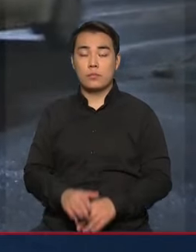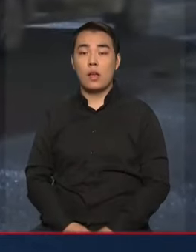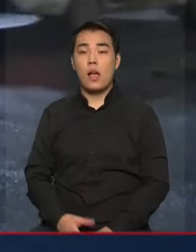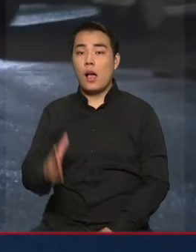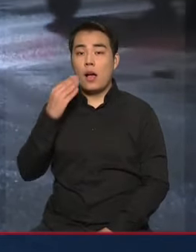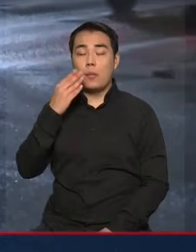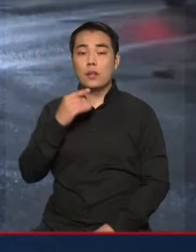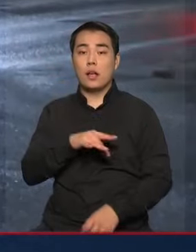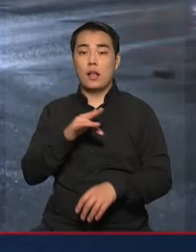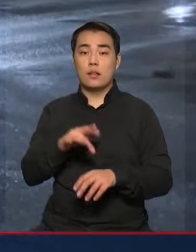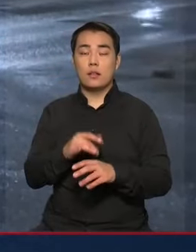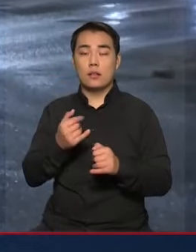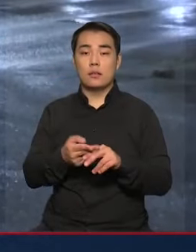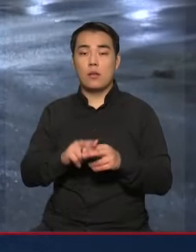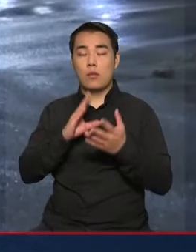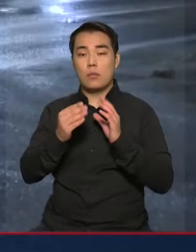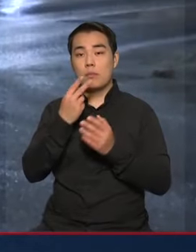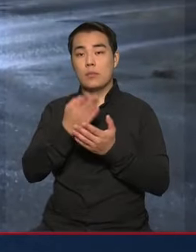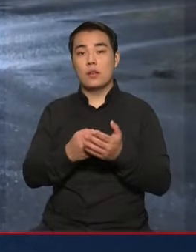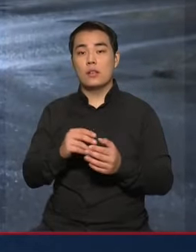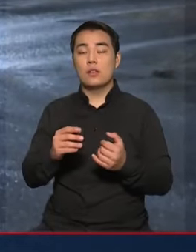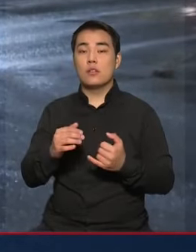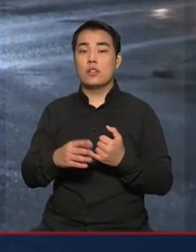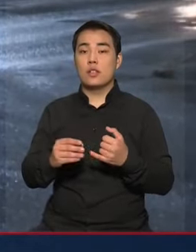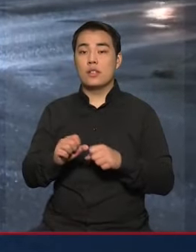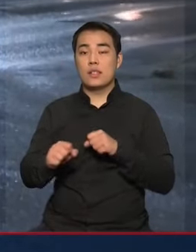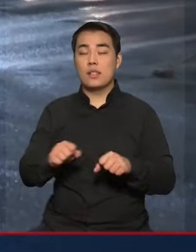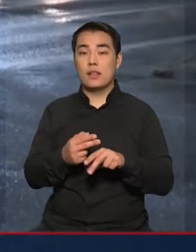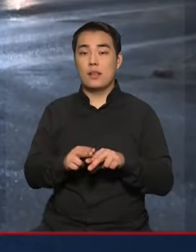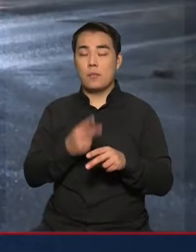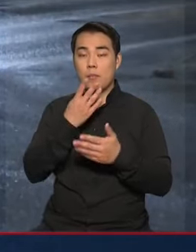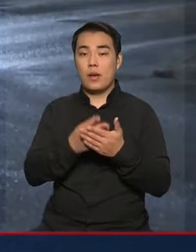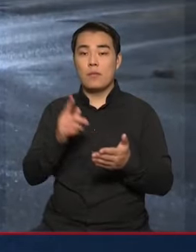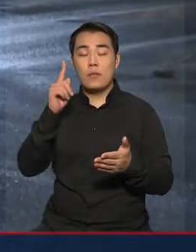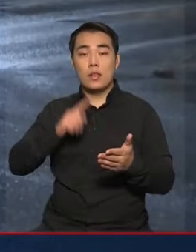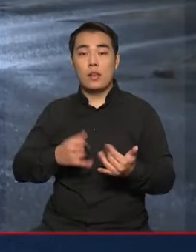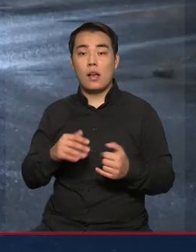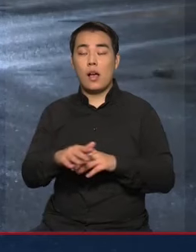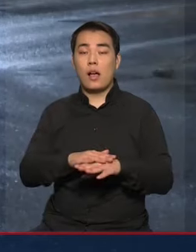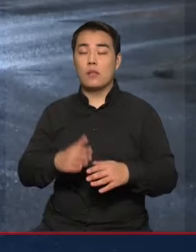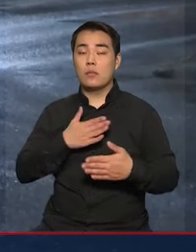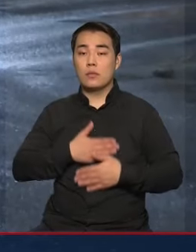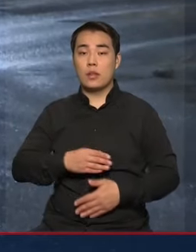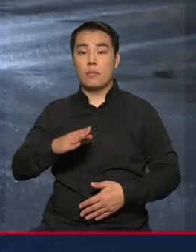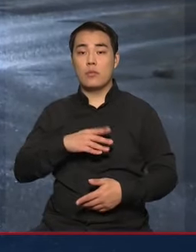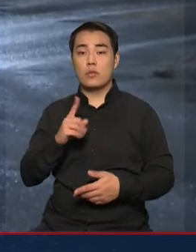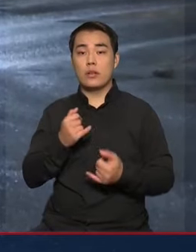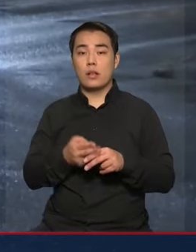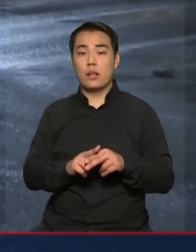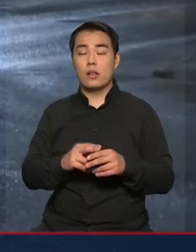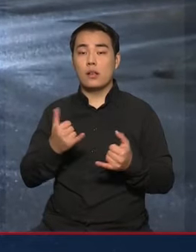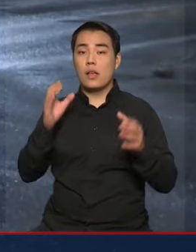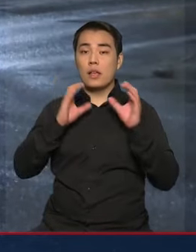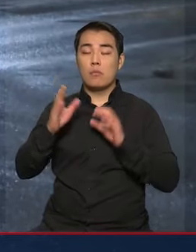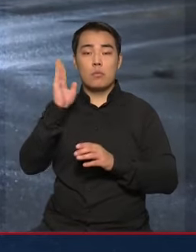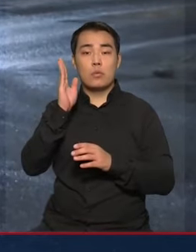Алматы қаласының төтенше жағдайлар департаменті жер сілкінісі кезіндегі іс-қимыл тәртібін еске салып, халықты сабырға шақыруда. Сейсмология институты